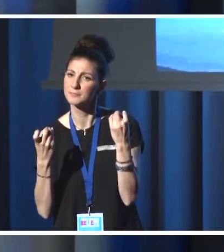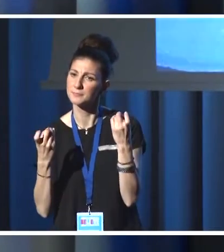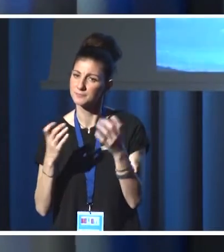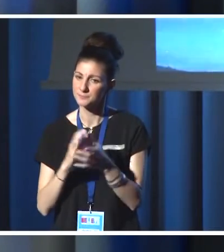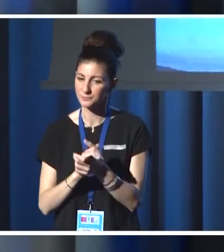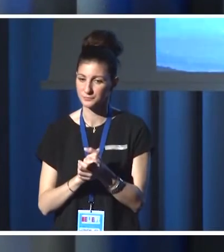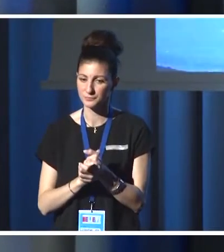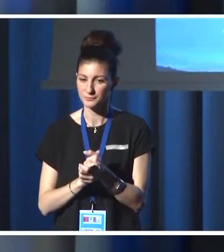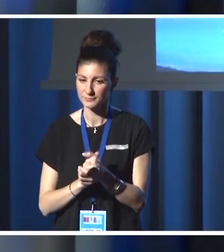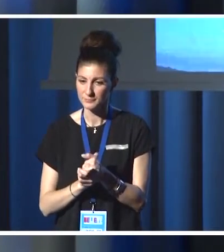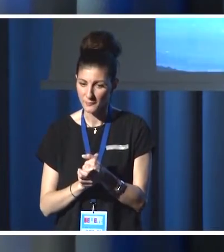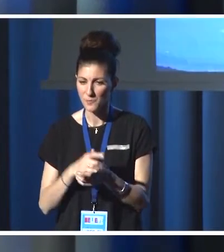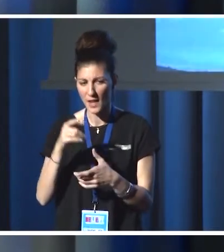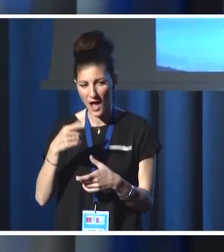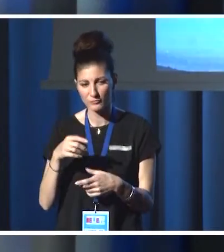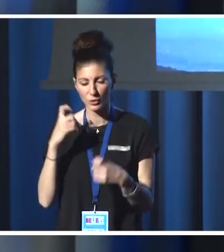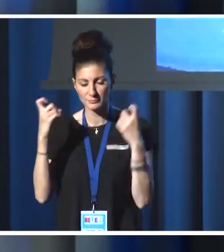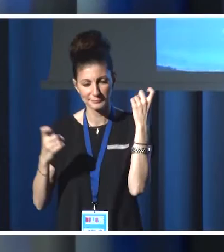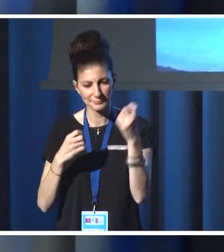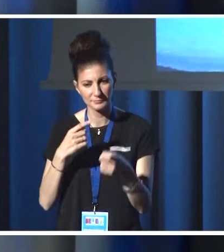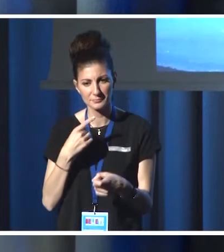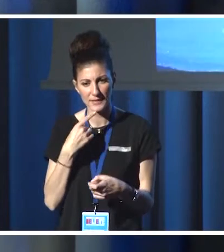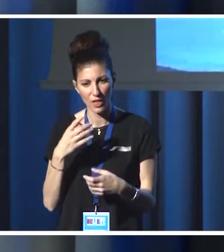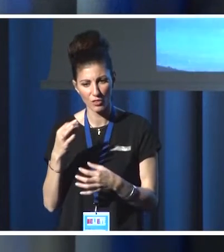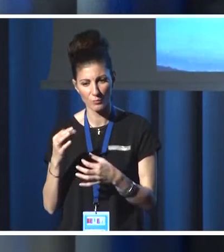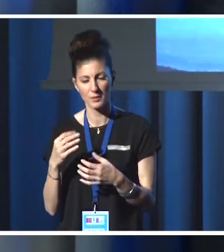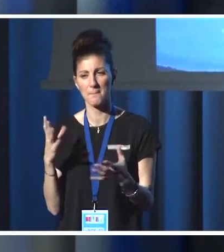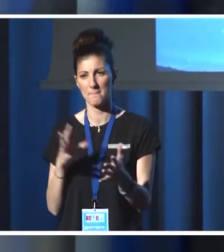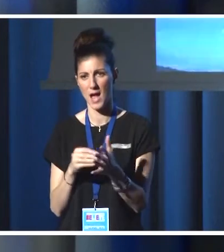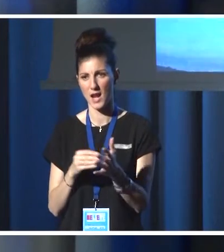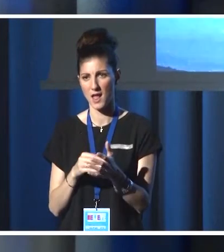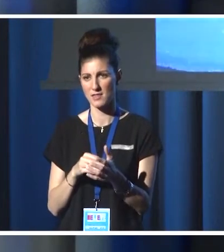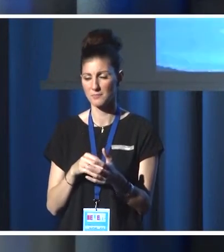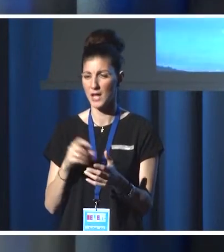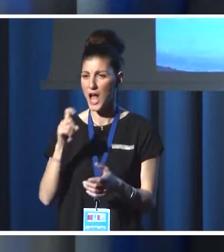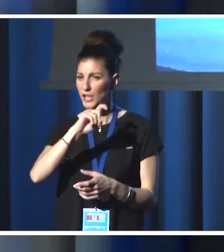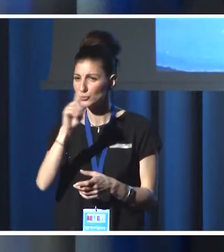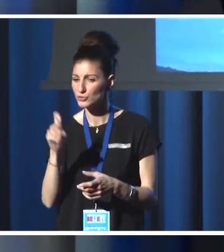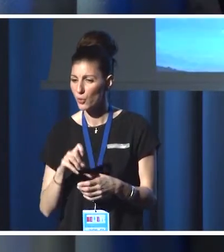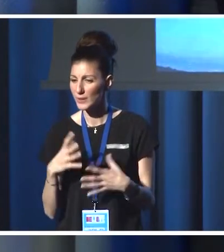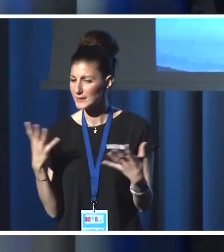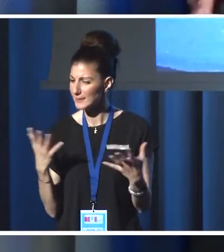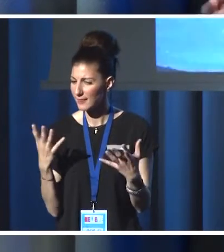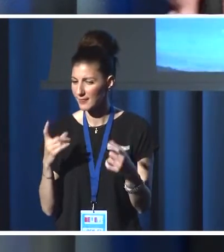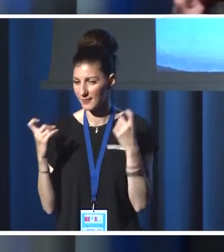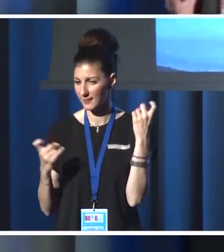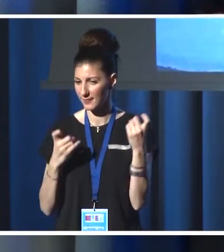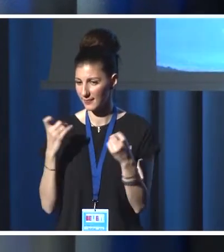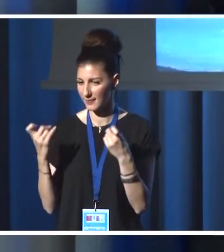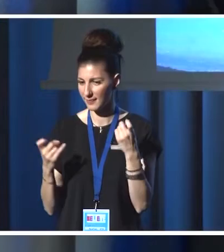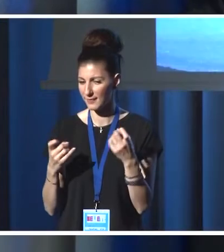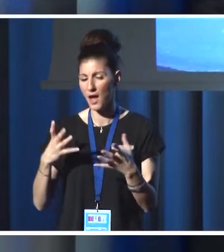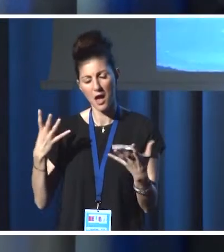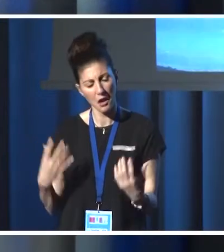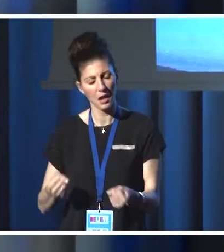καλύτερα στο θέμα που θέλω να σας αναπτύξω ας δούμε τη ζωή υπάρχουν πολλές από είναι από φιλοσοφική